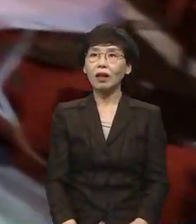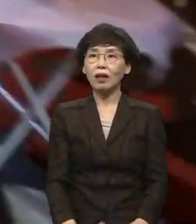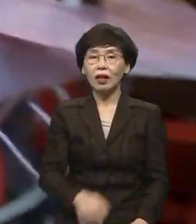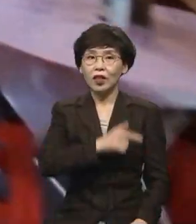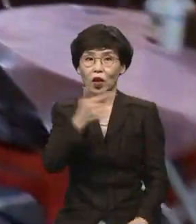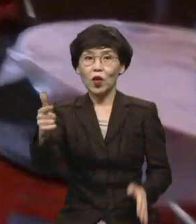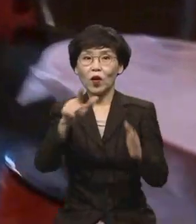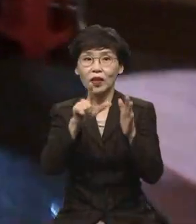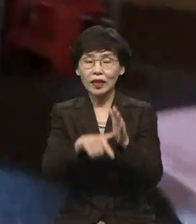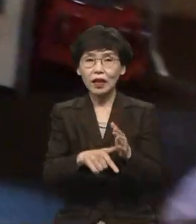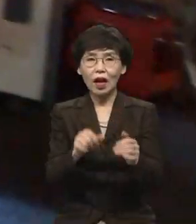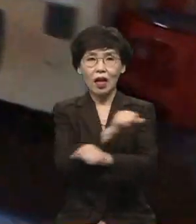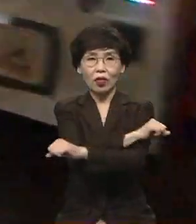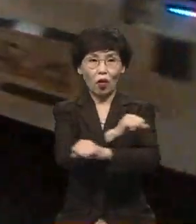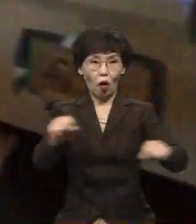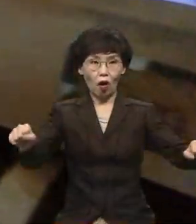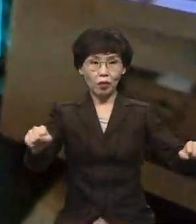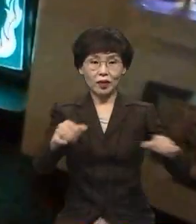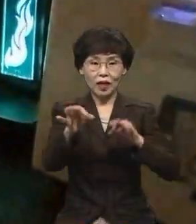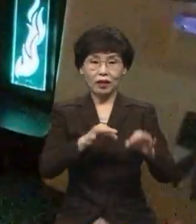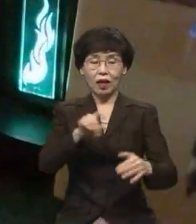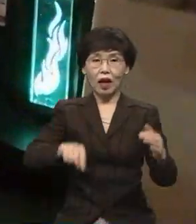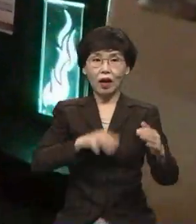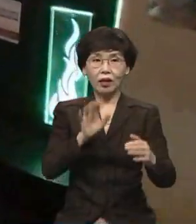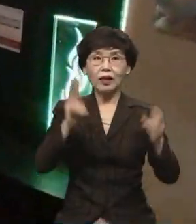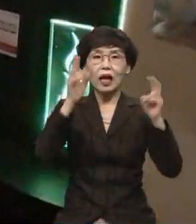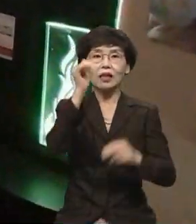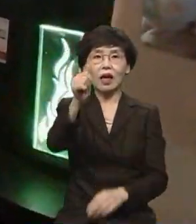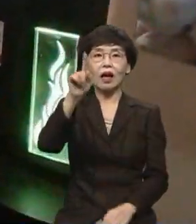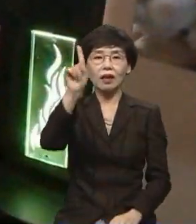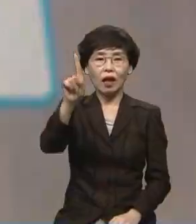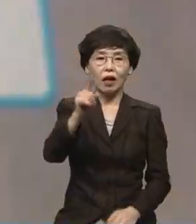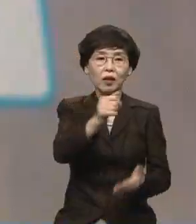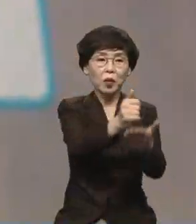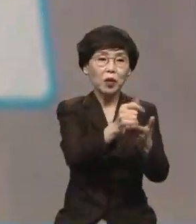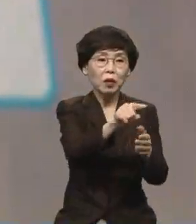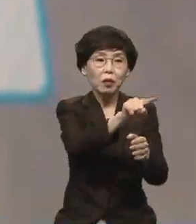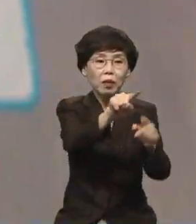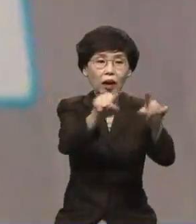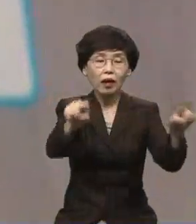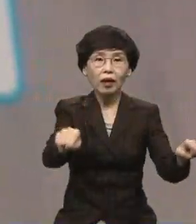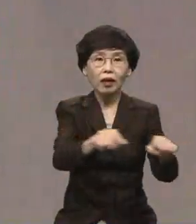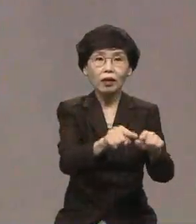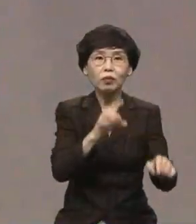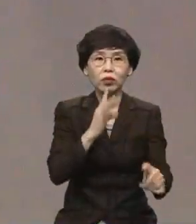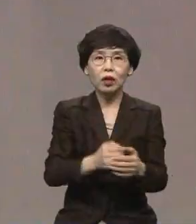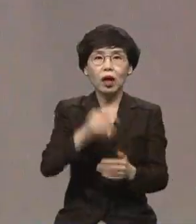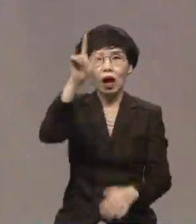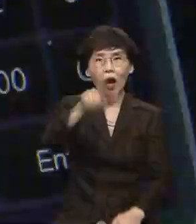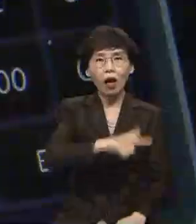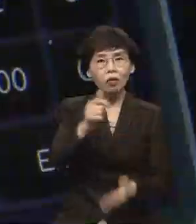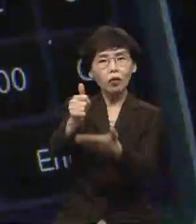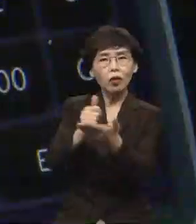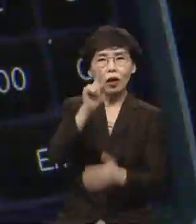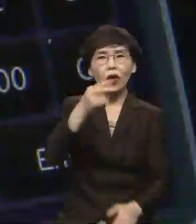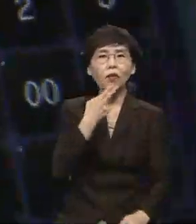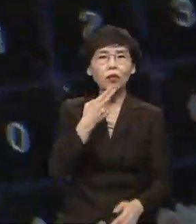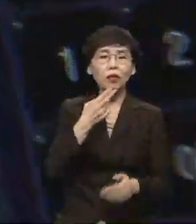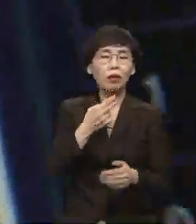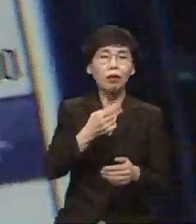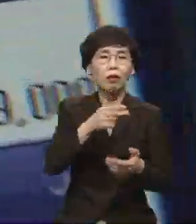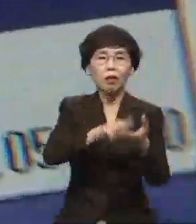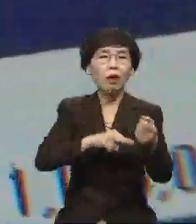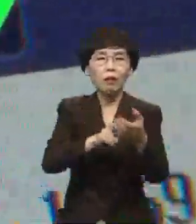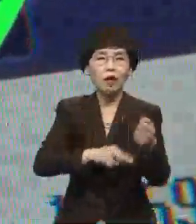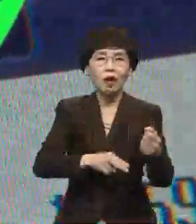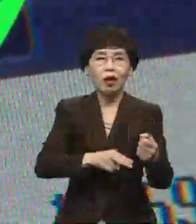저녁 시간, 넓은 가게엔 사장 한 명과 손님 한 테이블뿐. 하루 종일 손님이 한 명도 없어서 매출이 아예 찍히지